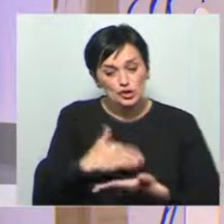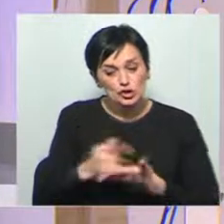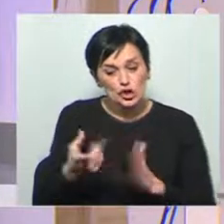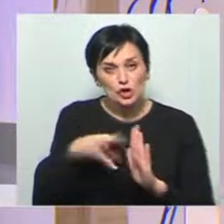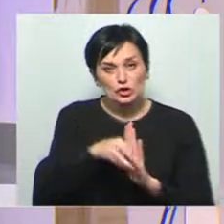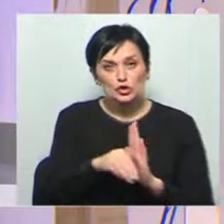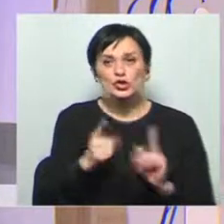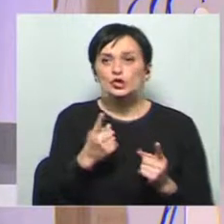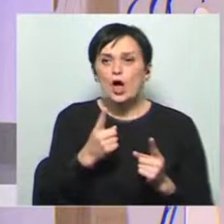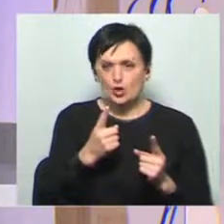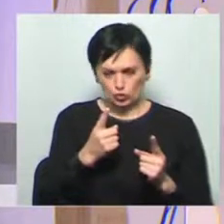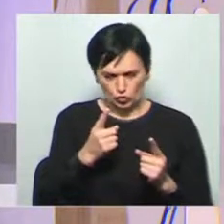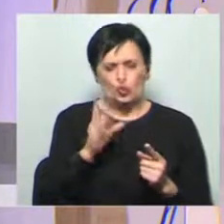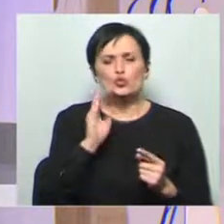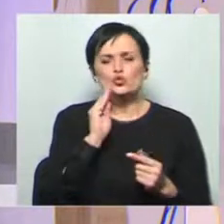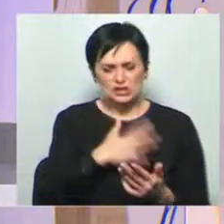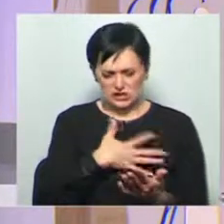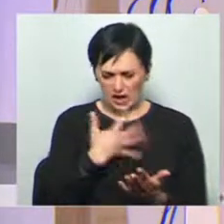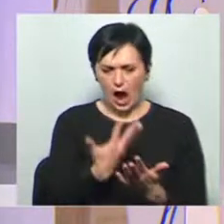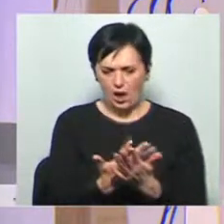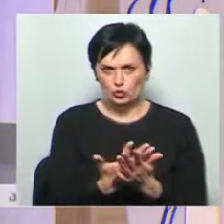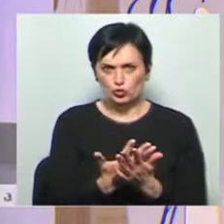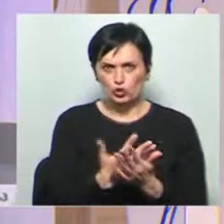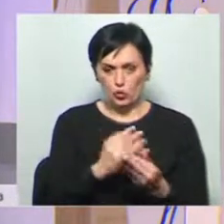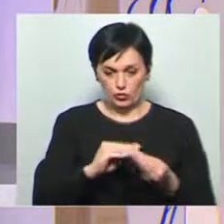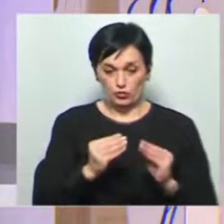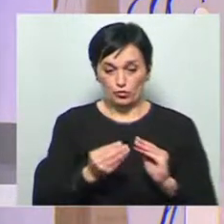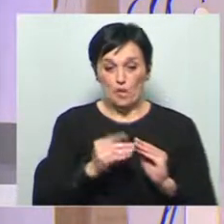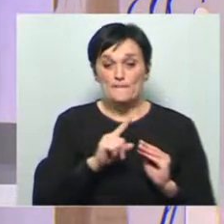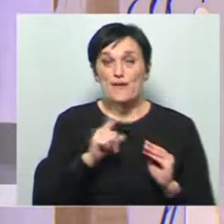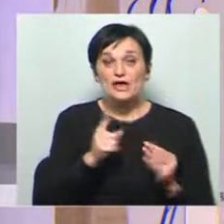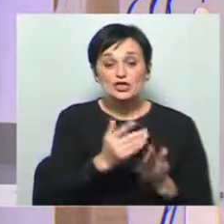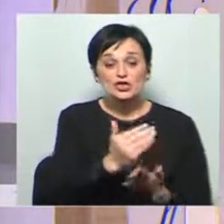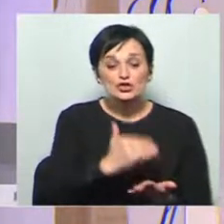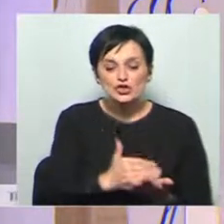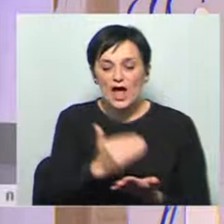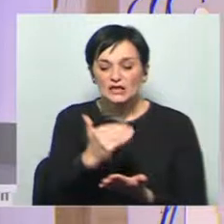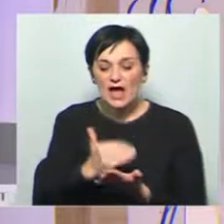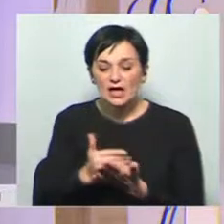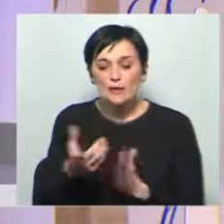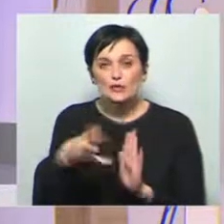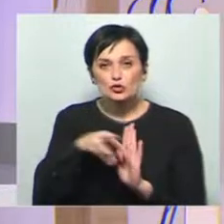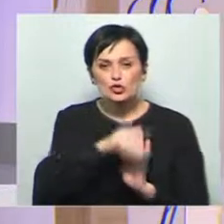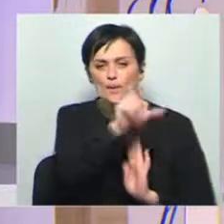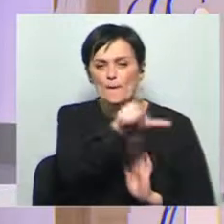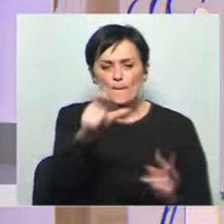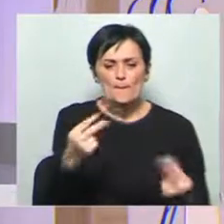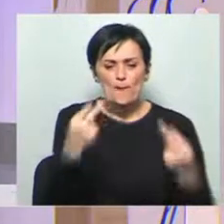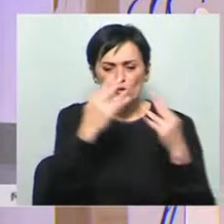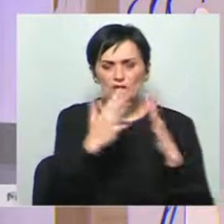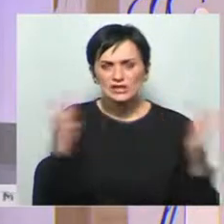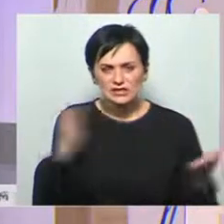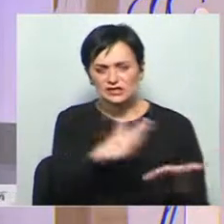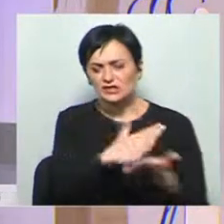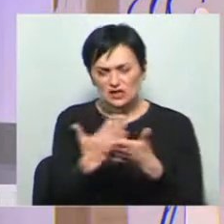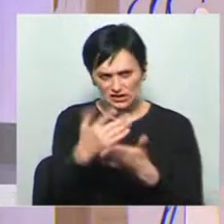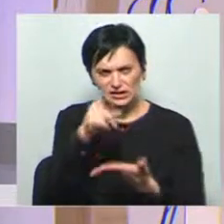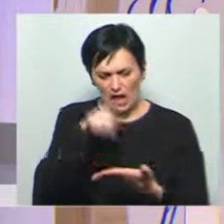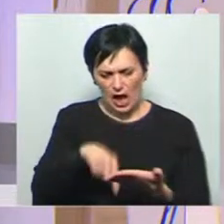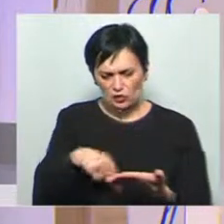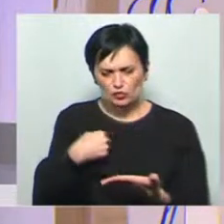წავე მდგომარეობაში უდავოდ იყო აქტუალური პრობლემა. მაგრამ შედეგებს შორის, იმიტომ რომ მაყურებელთა ძალიან დიდი ნაწილი დარწმუნებული